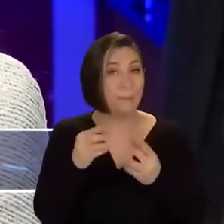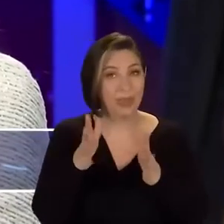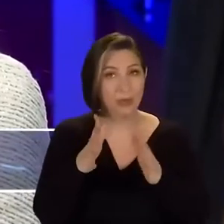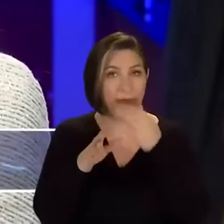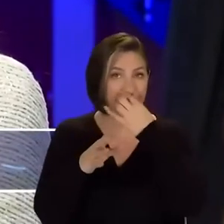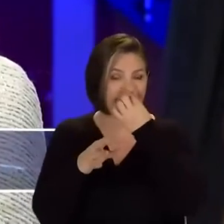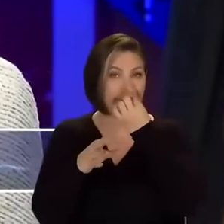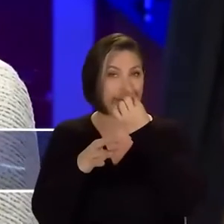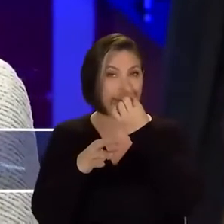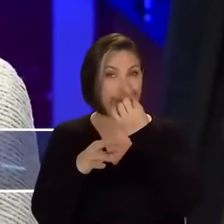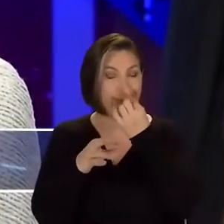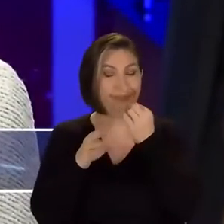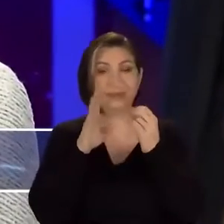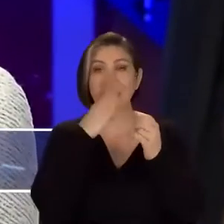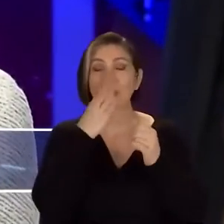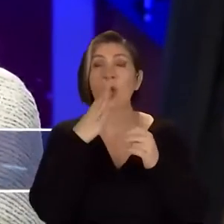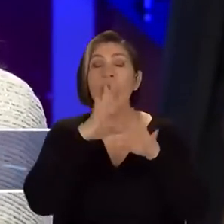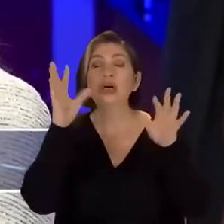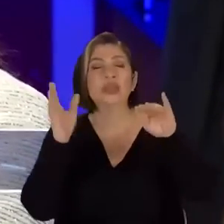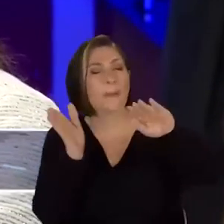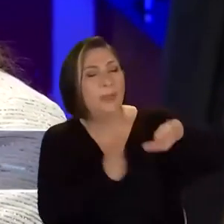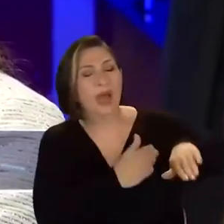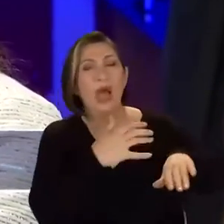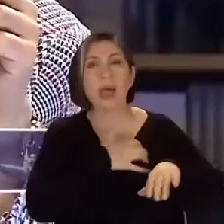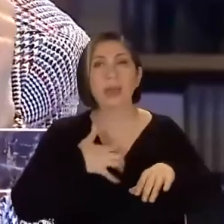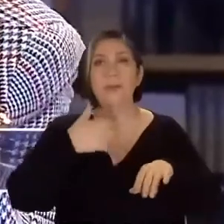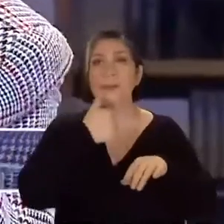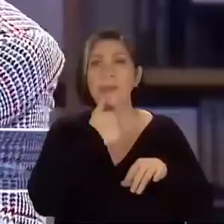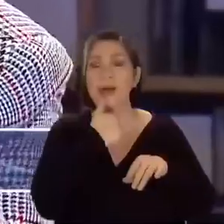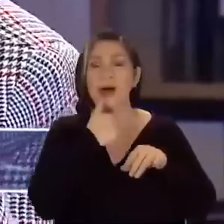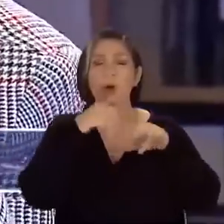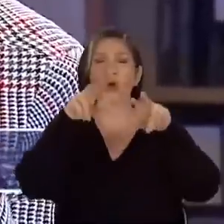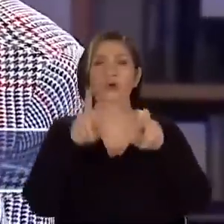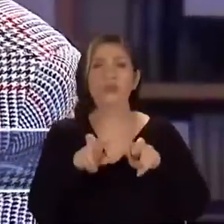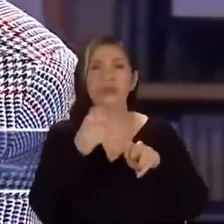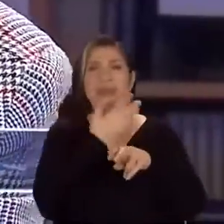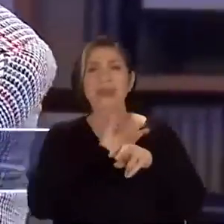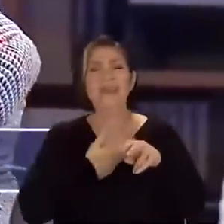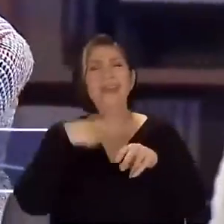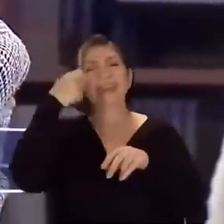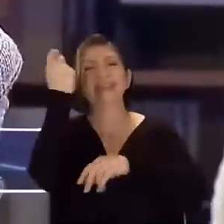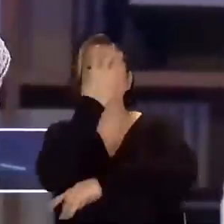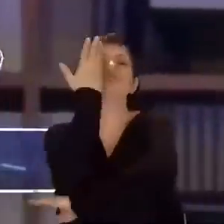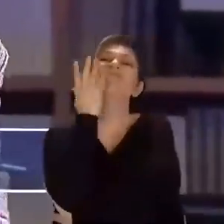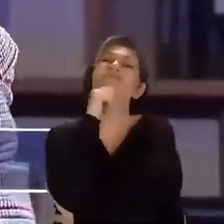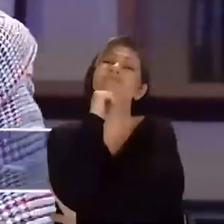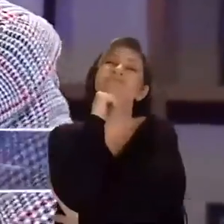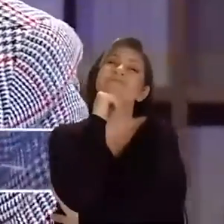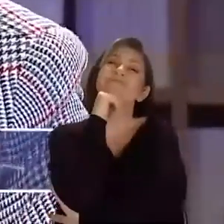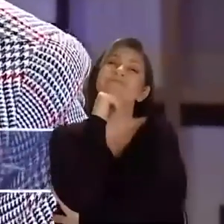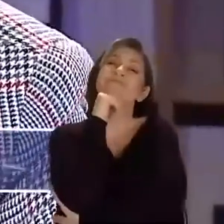parasıyla yaşıyorlar. Kağıt ya olarak... o her şeyi bırak. Anne baba oturmuşlar, sevdikleri diziyi izliyorlar.